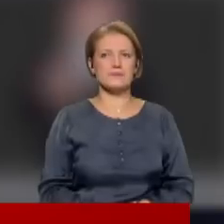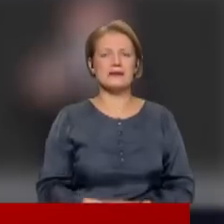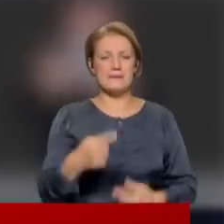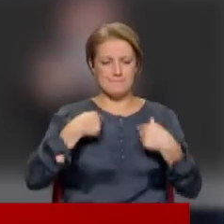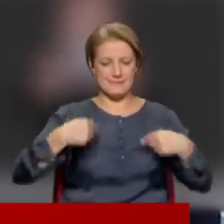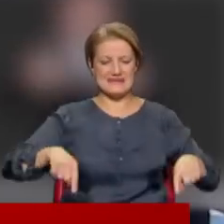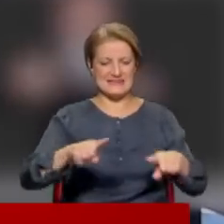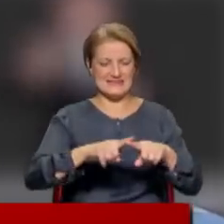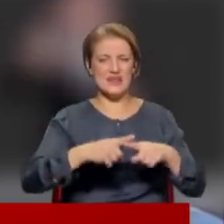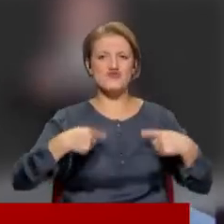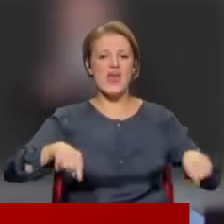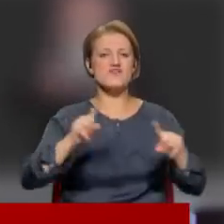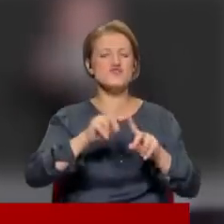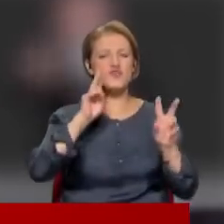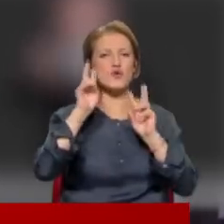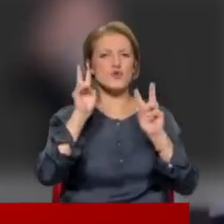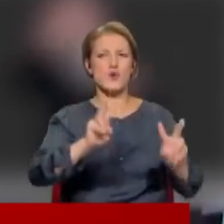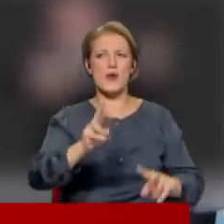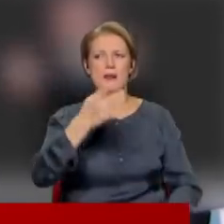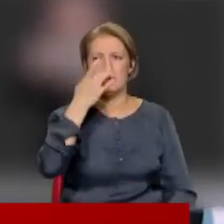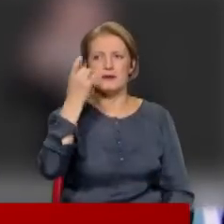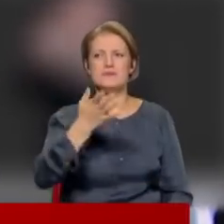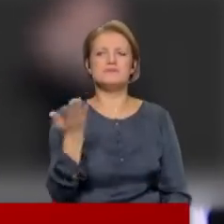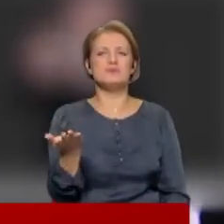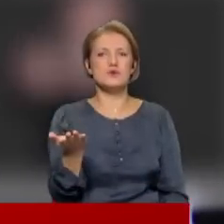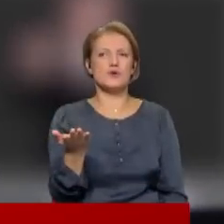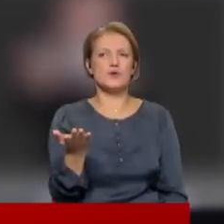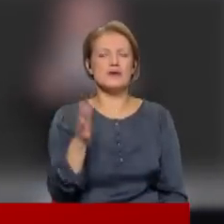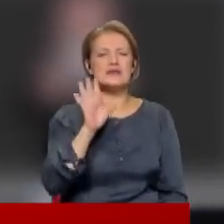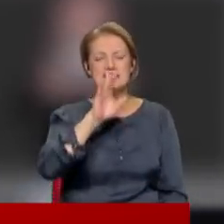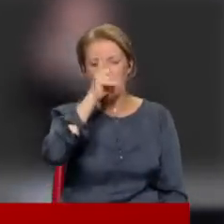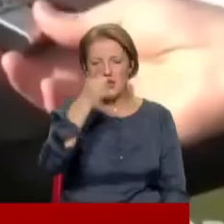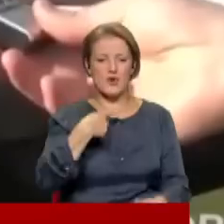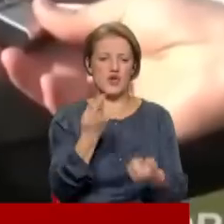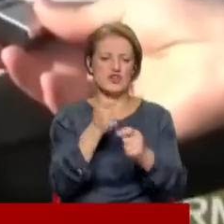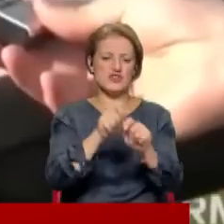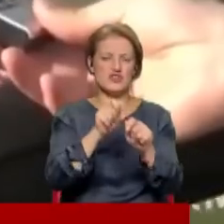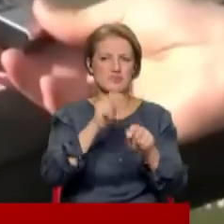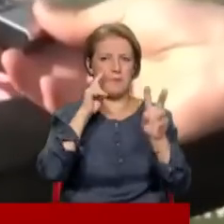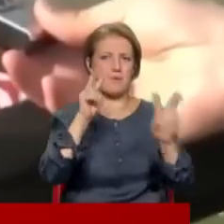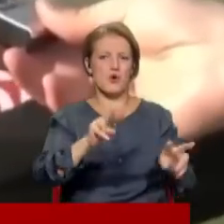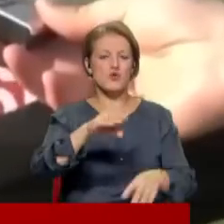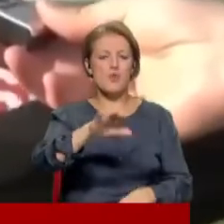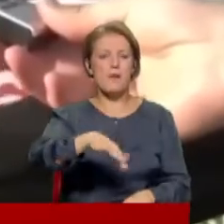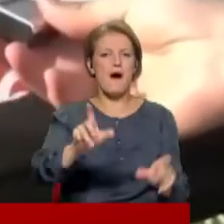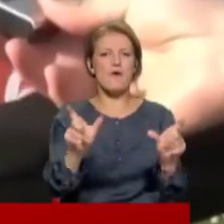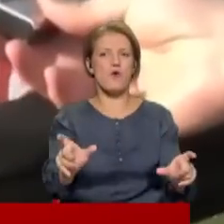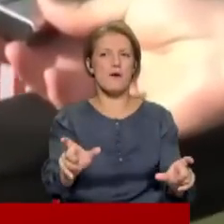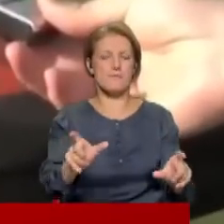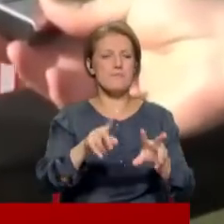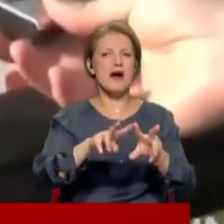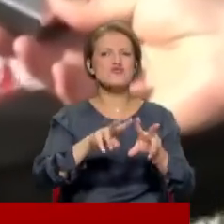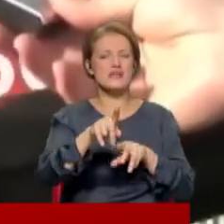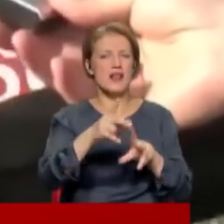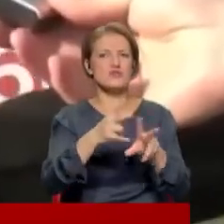Biz çevreci görünümlü marjinalleri aldırmıyor. Sadece işimize bakıyoruz. Toprağını koruyanlar marjinal